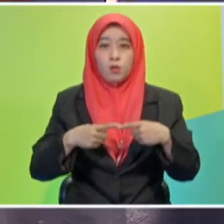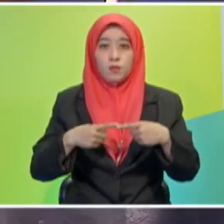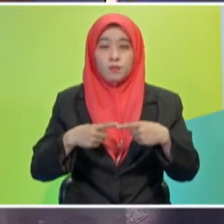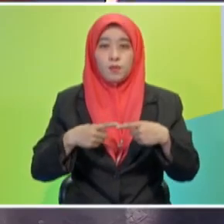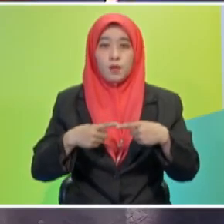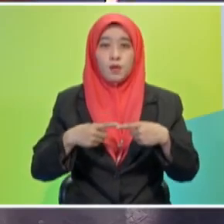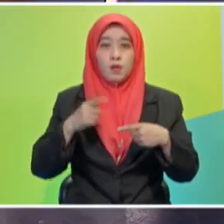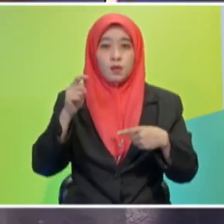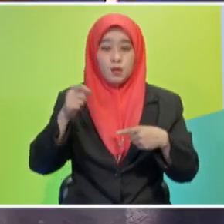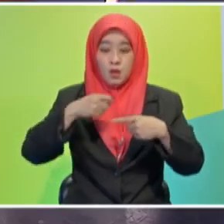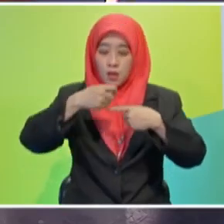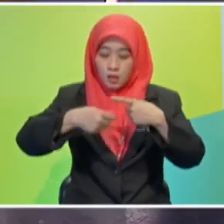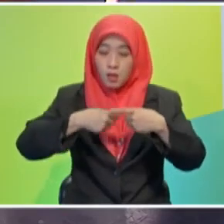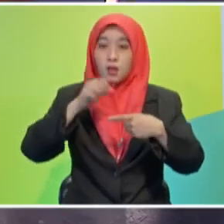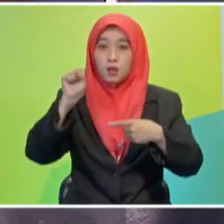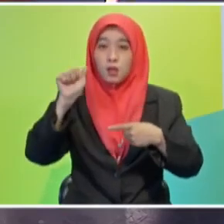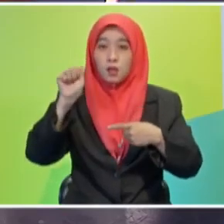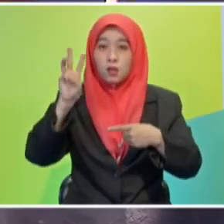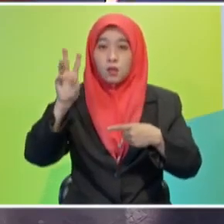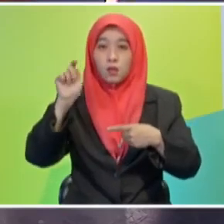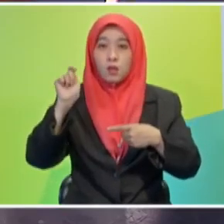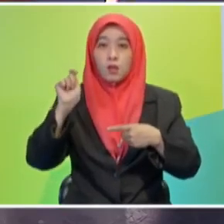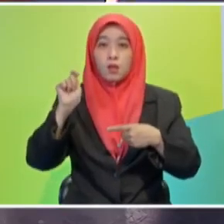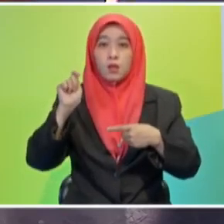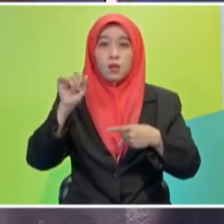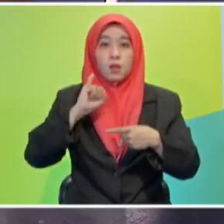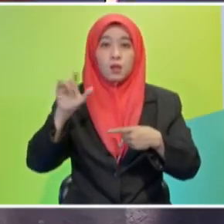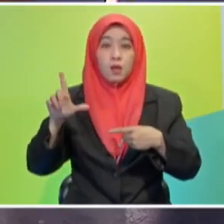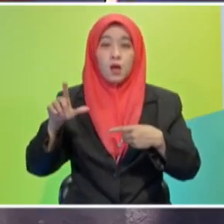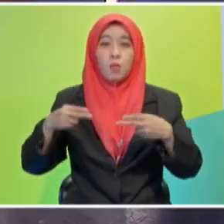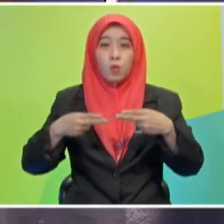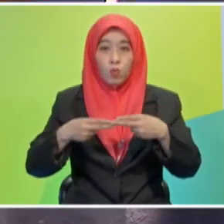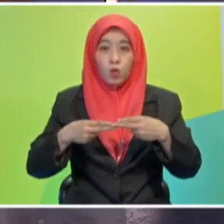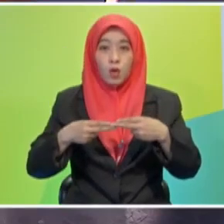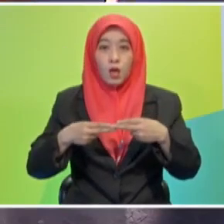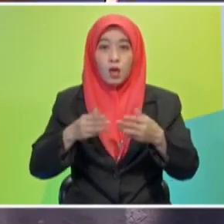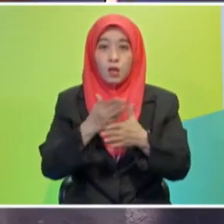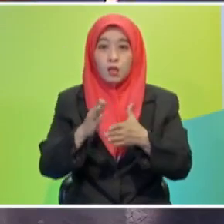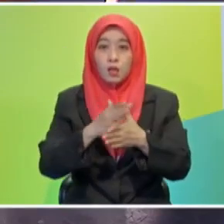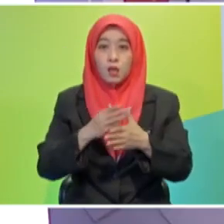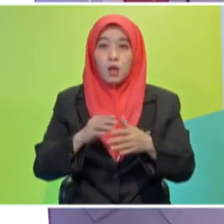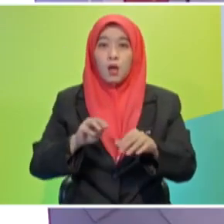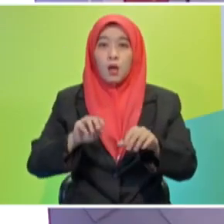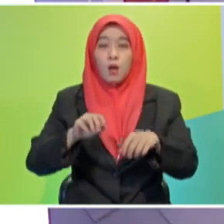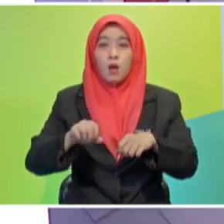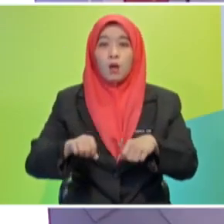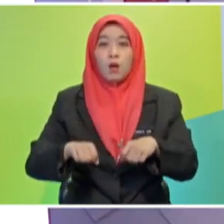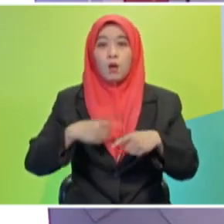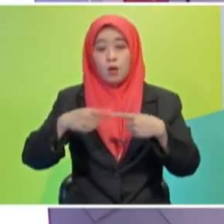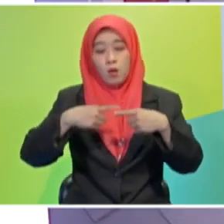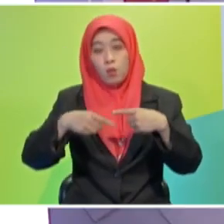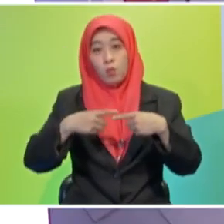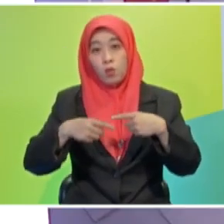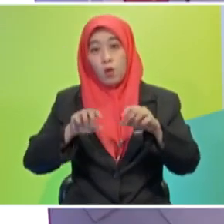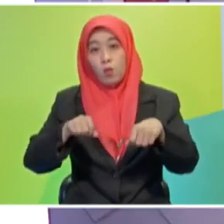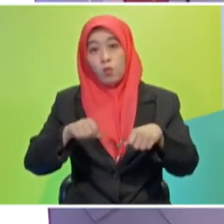lah. Penghubung di antara motor dan takal. Jadi kalau motor tak ada, motor